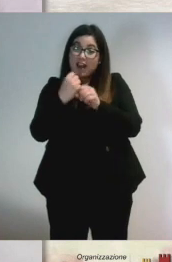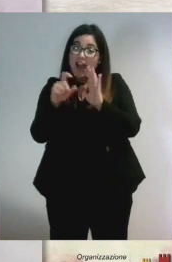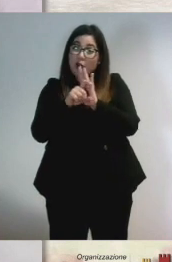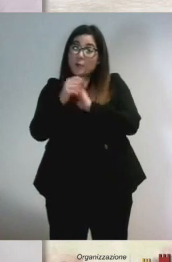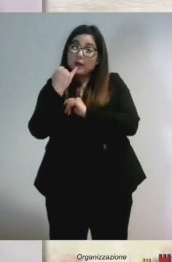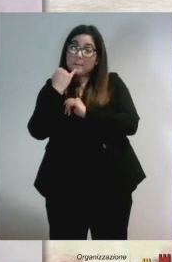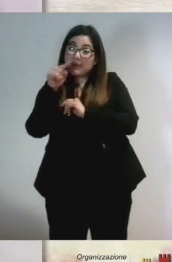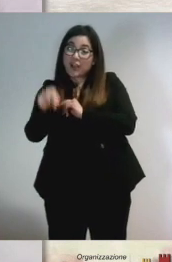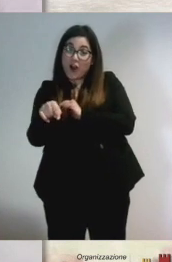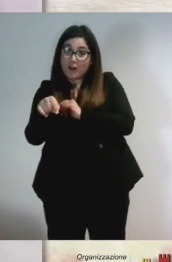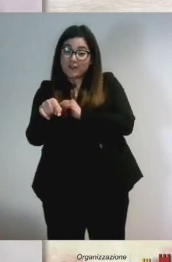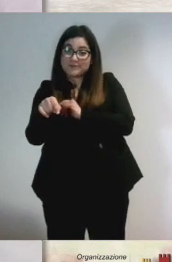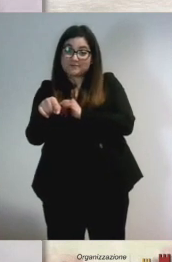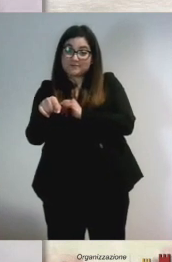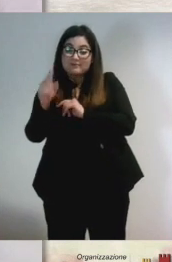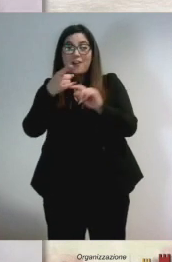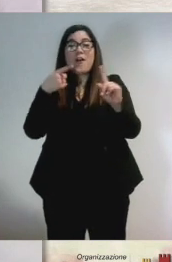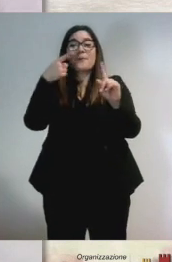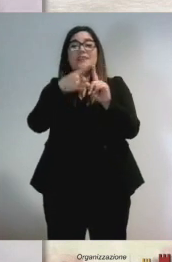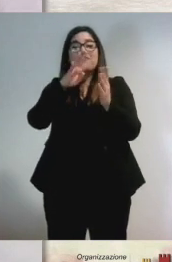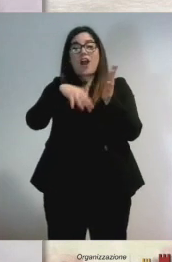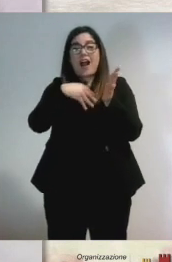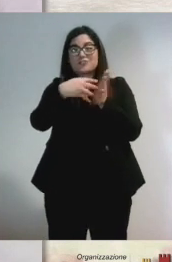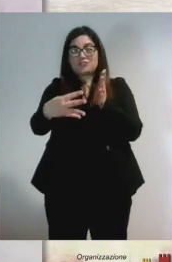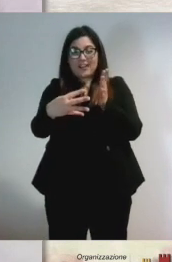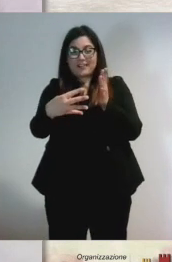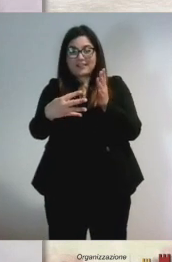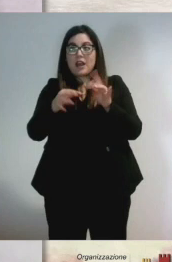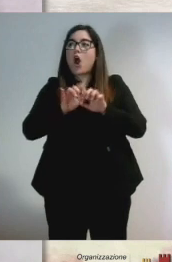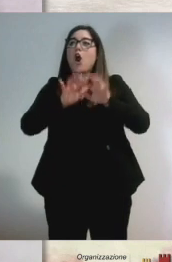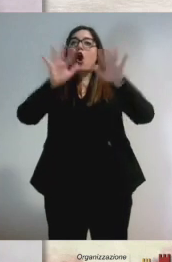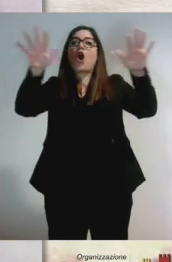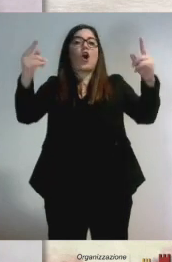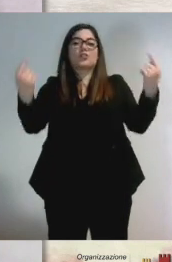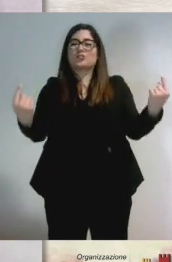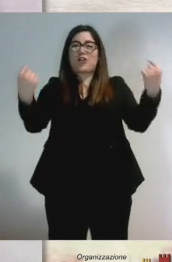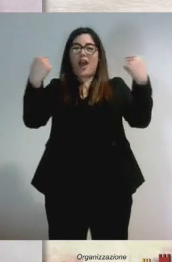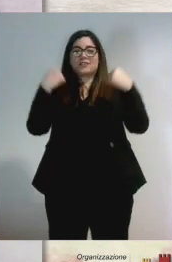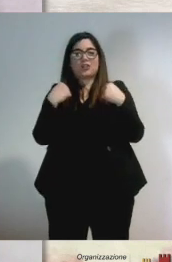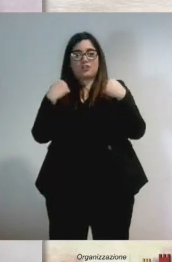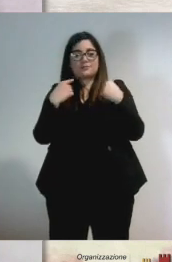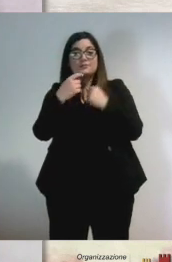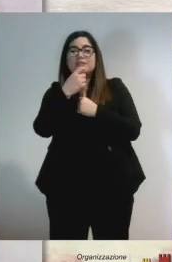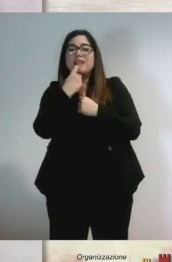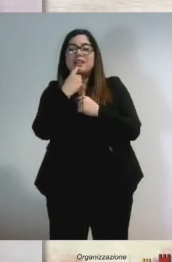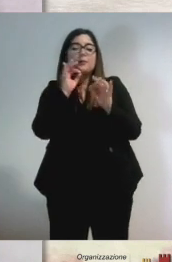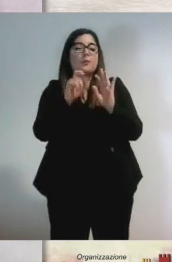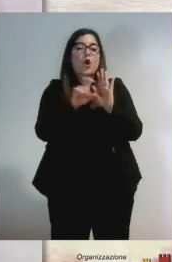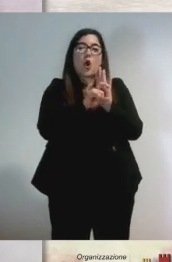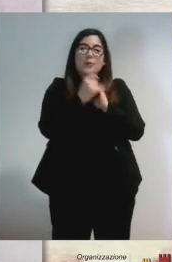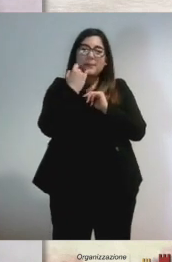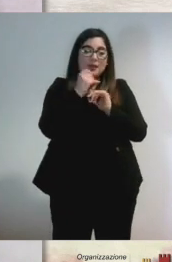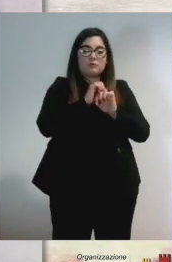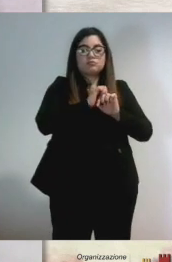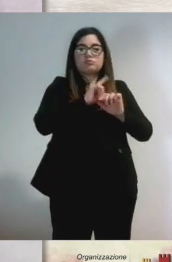adottare quella che noi chiamiamo L'agenda del controverso del bloccare lo spopolamento dai piccoli comuni perché il covip